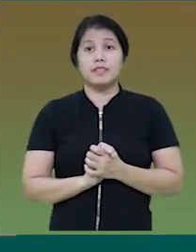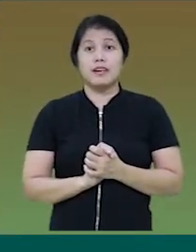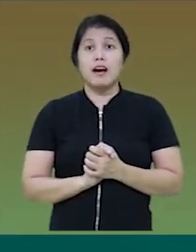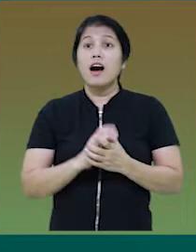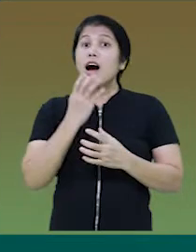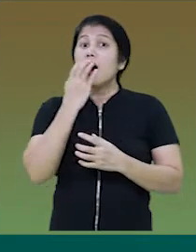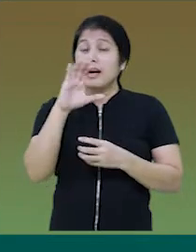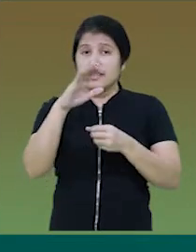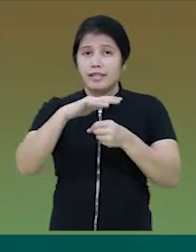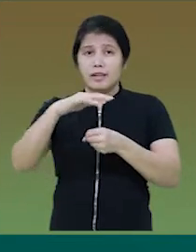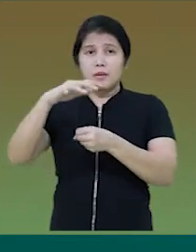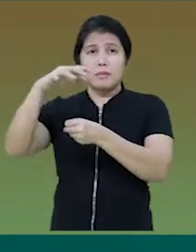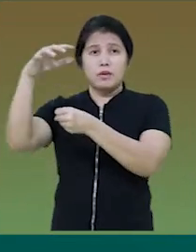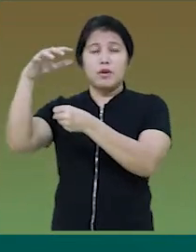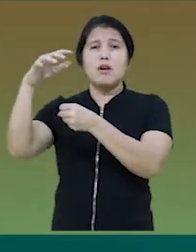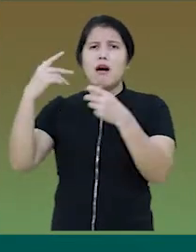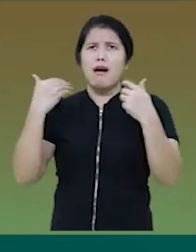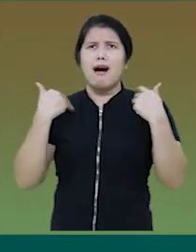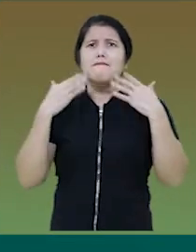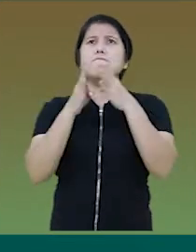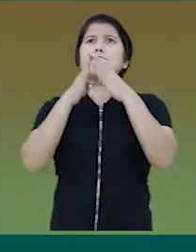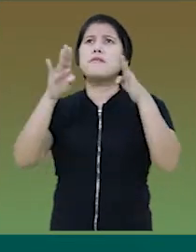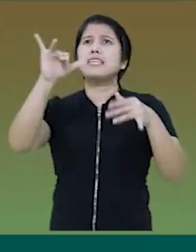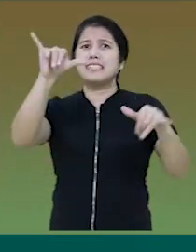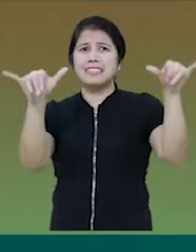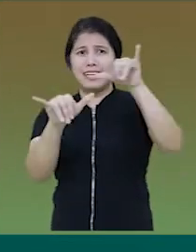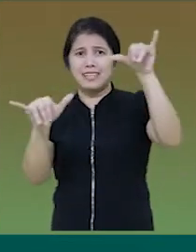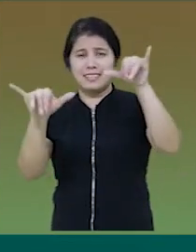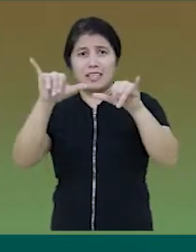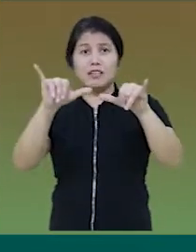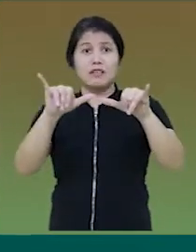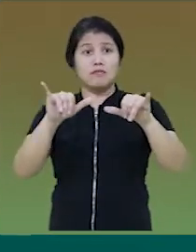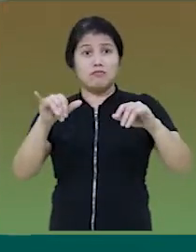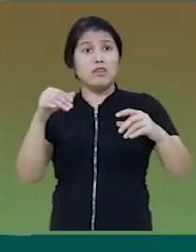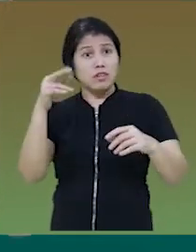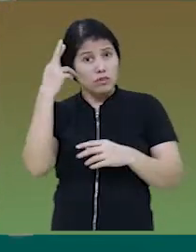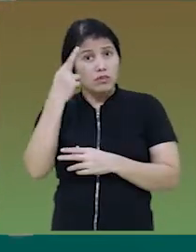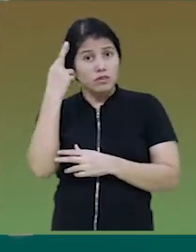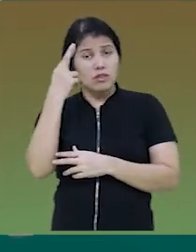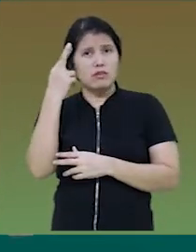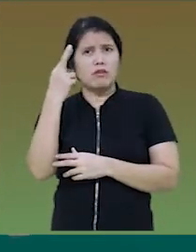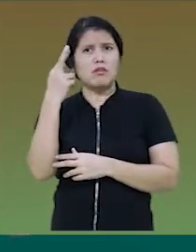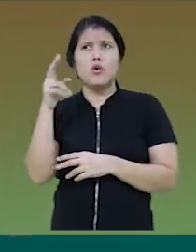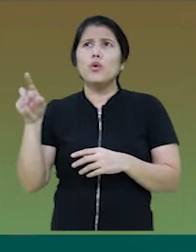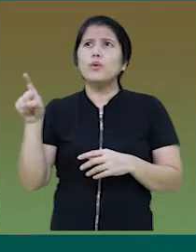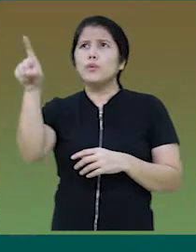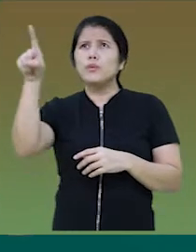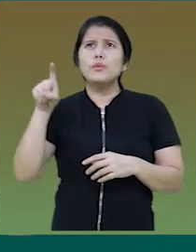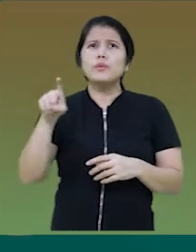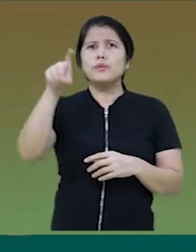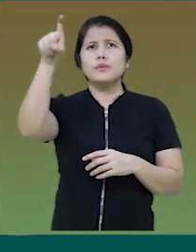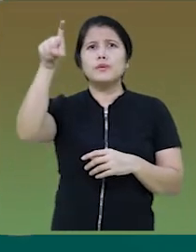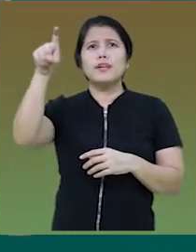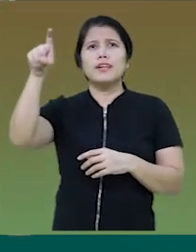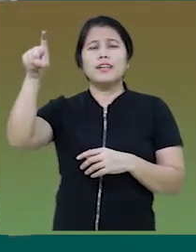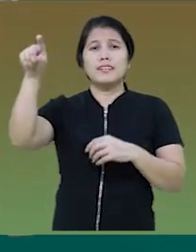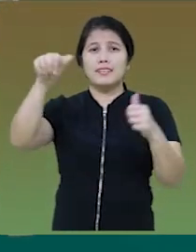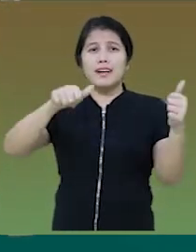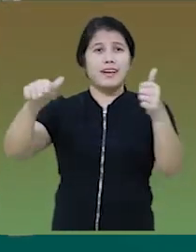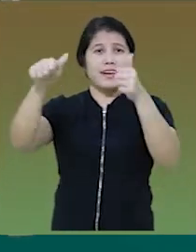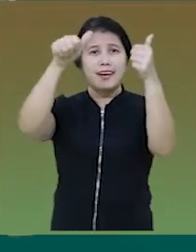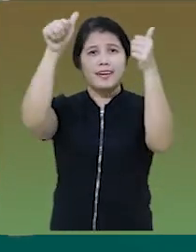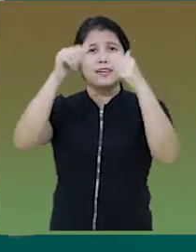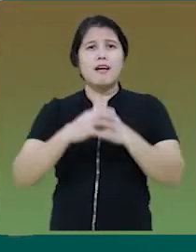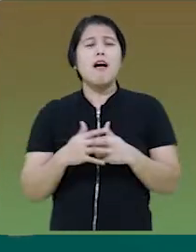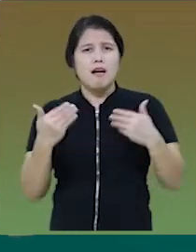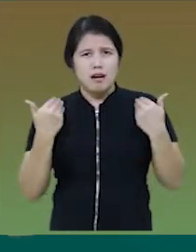Teacher, ang hot air balloon po ay may malaking sukat. Ito po ba ang dahilan kung bakit lumulutang ito sa himpapawid? Mayroon din